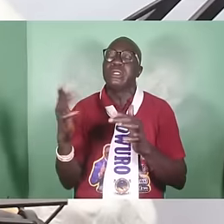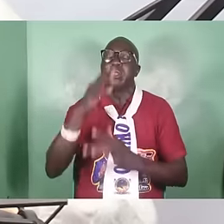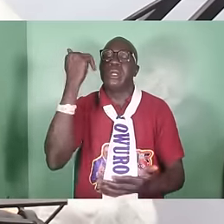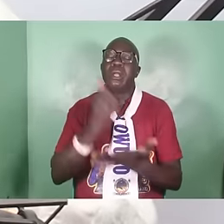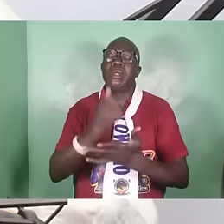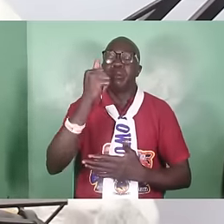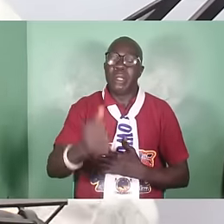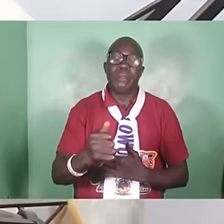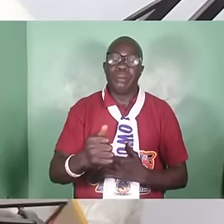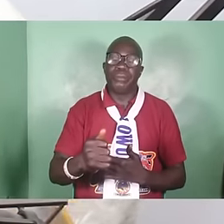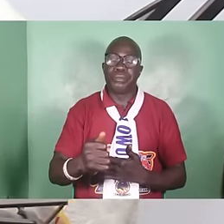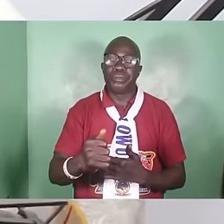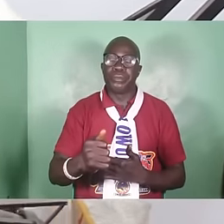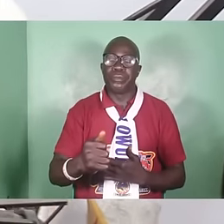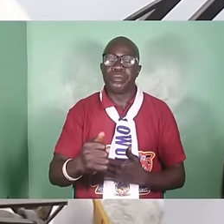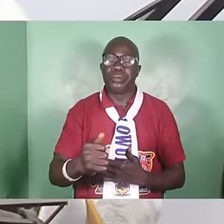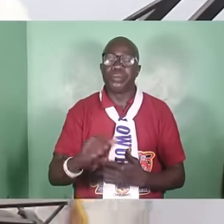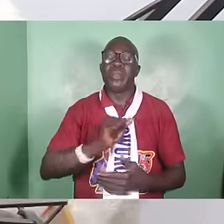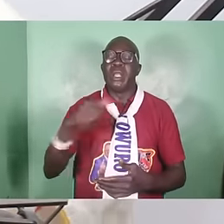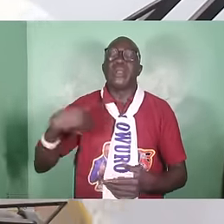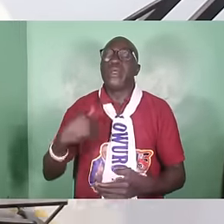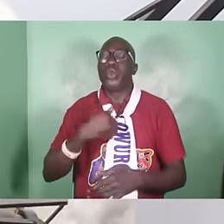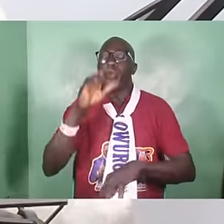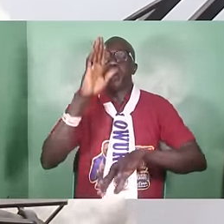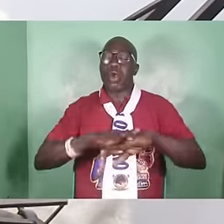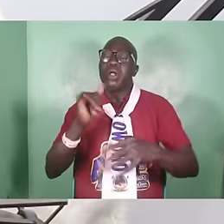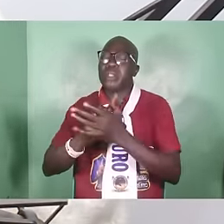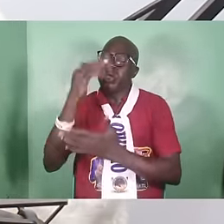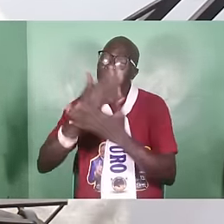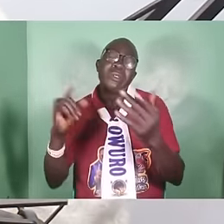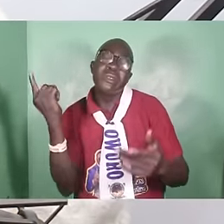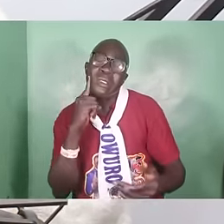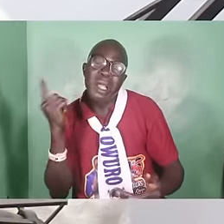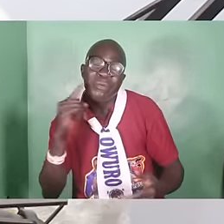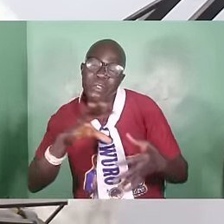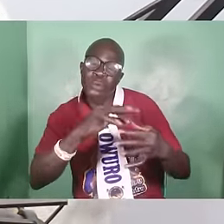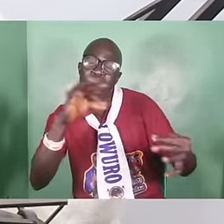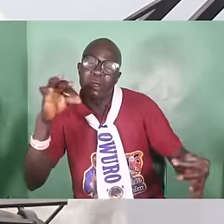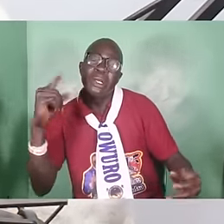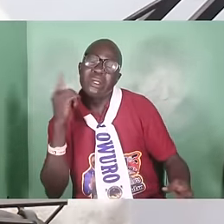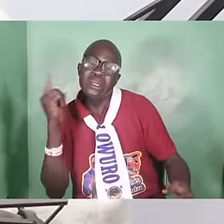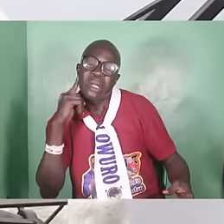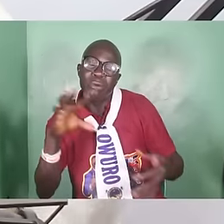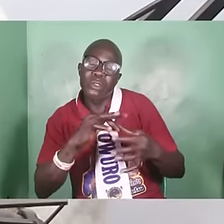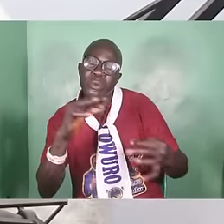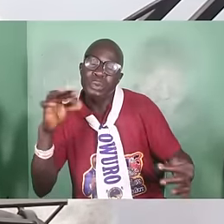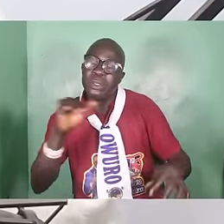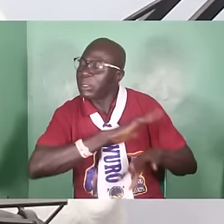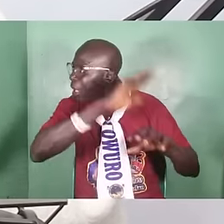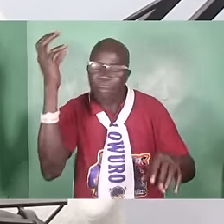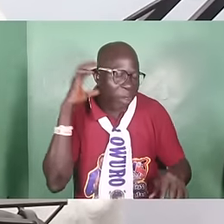Oluwa wa. Amen. Amen. Jesus name. Amen. Amen. Amen. Amen. Amen. Amen. Amen.